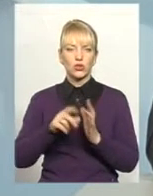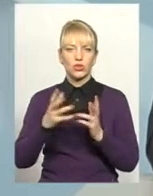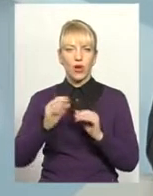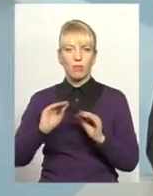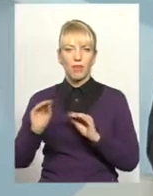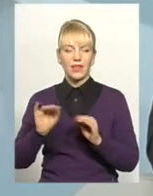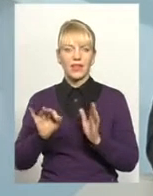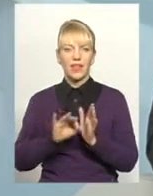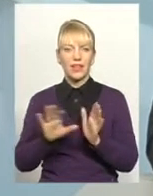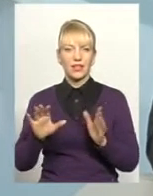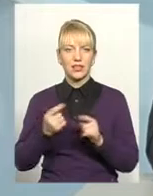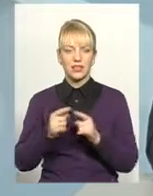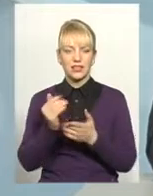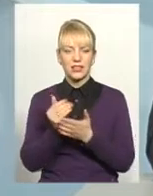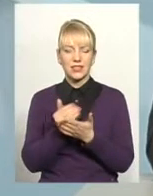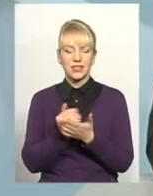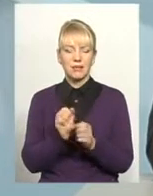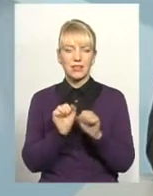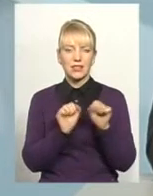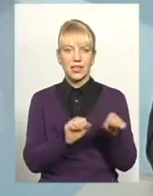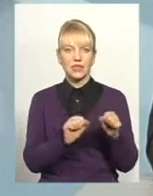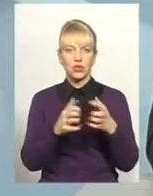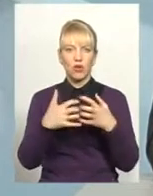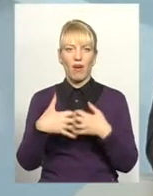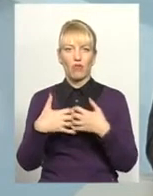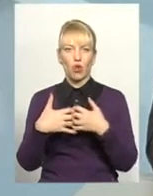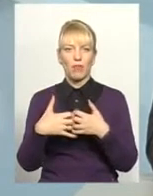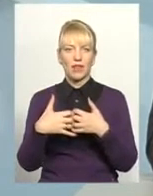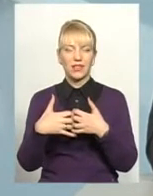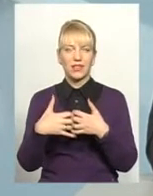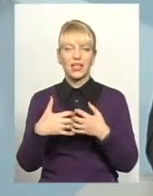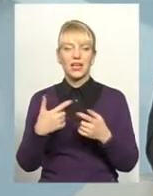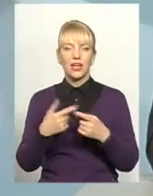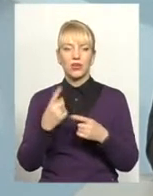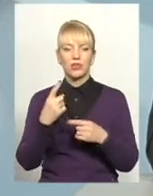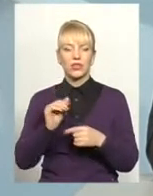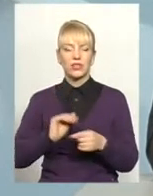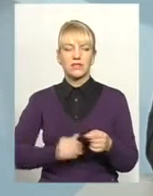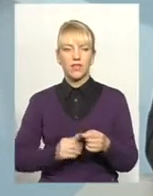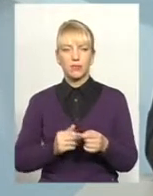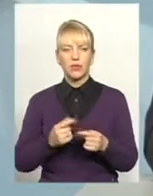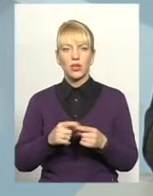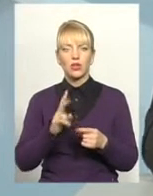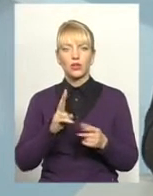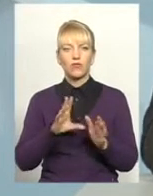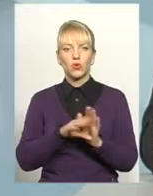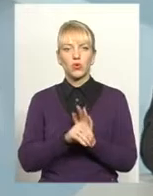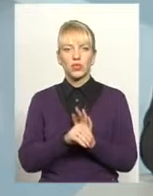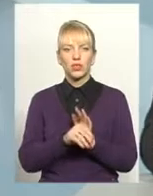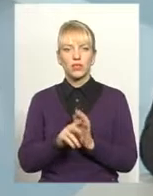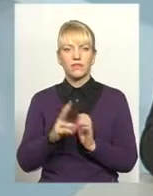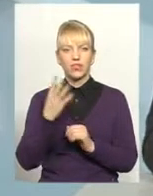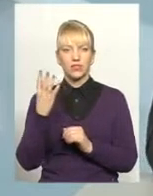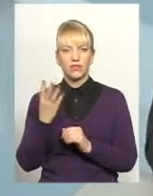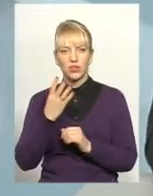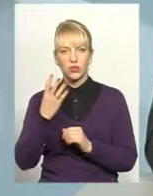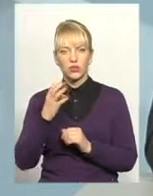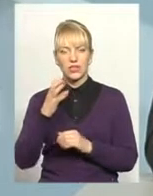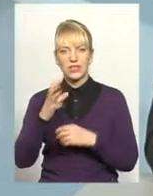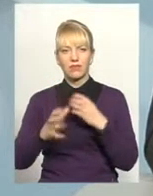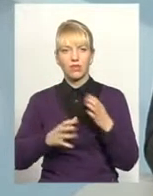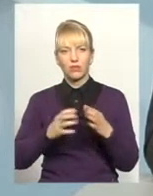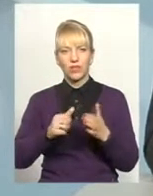електроніки, це системи захисту, автоматики. Однієї з фірм, фірма НР, яка входить в четвірку світових лідерів по,